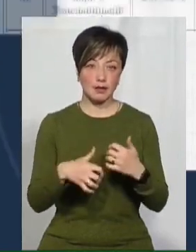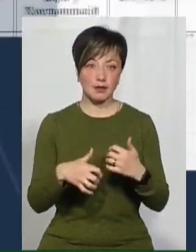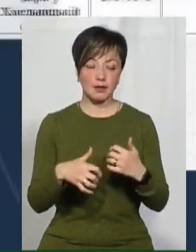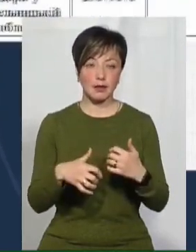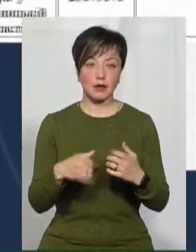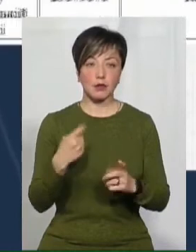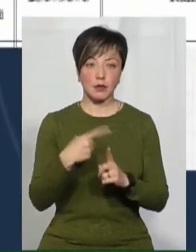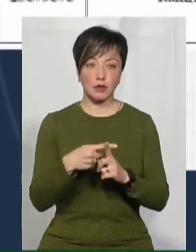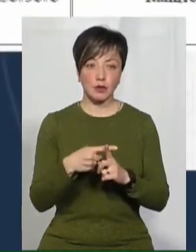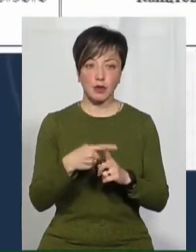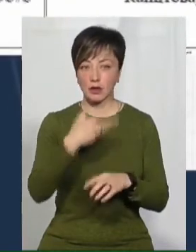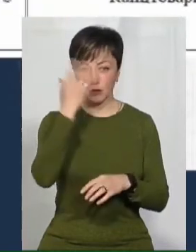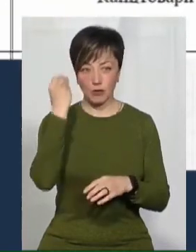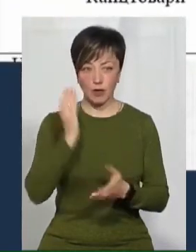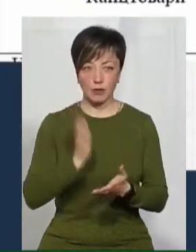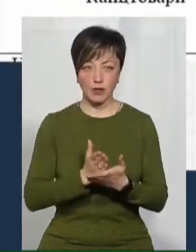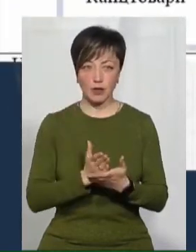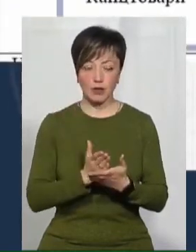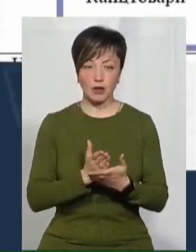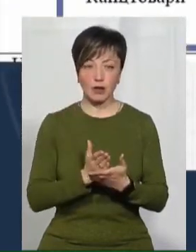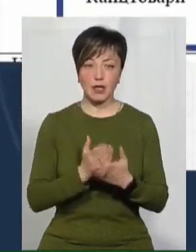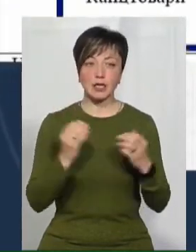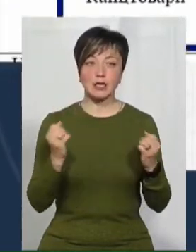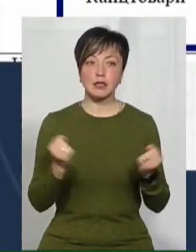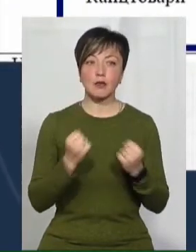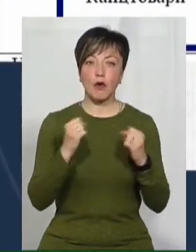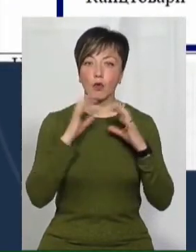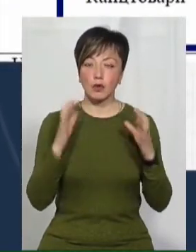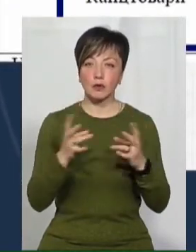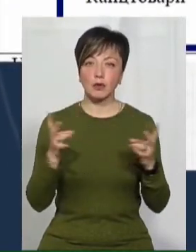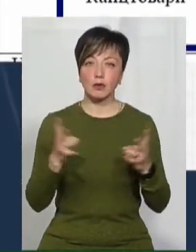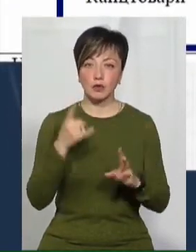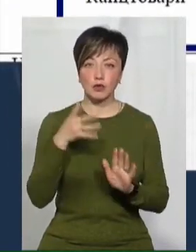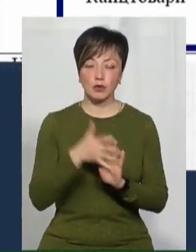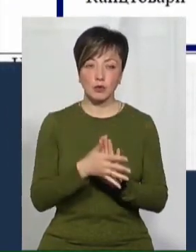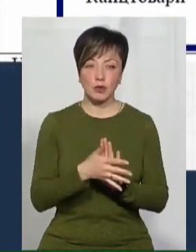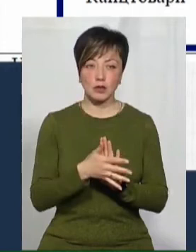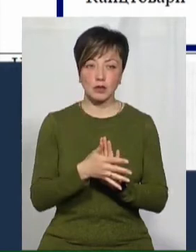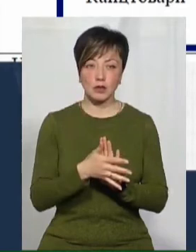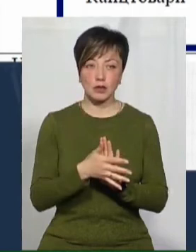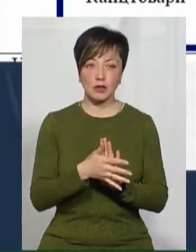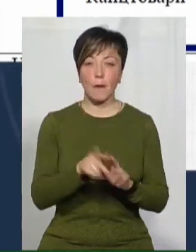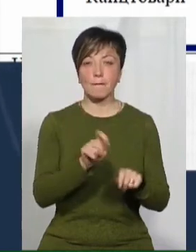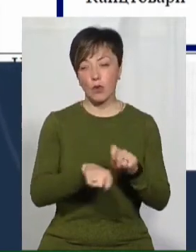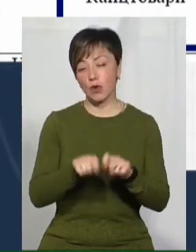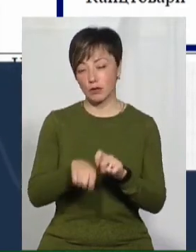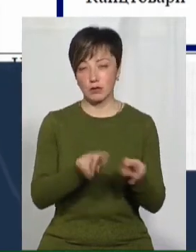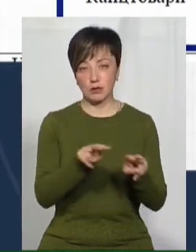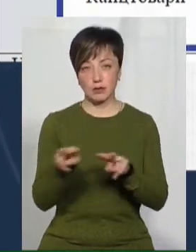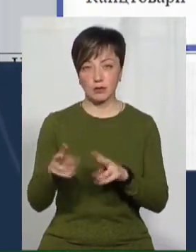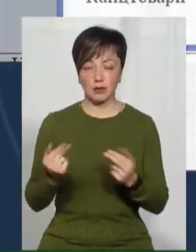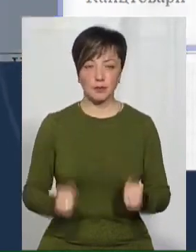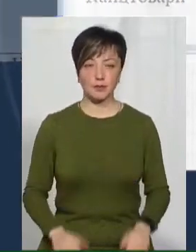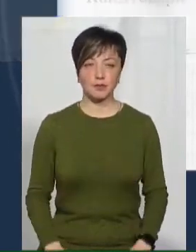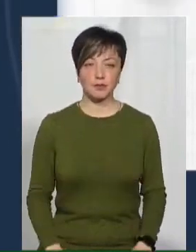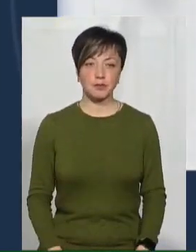Да? Плюс, знову ж таки, ми не забуваємо, що є поняття зимового утримання, якби, і нам потрібно зрозуміти. Ці телевізори для моніторингу? Так, для моніторингу, не моніторингу.